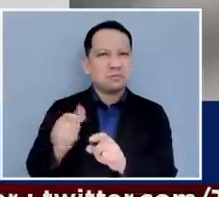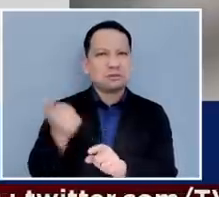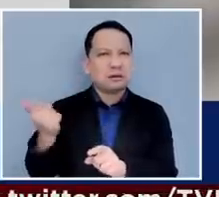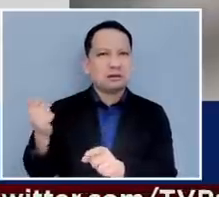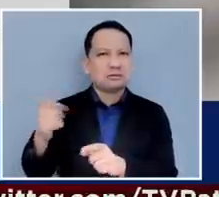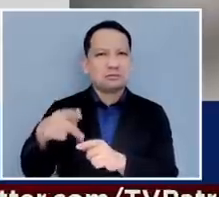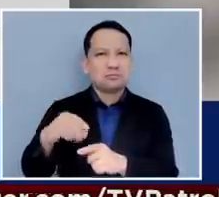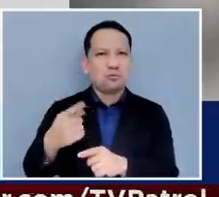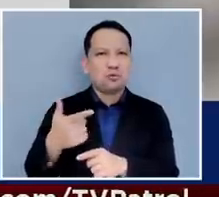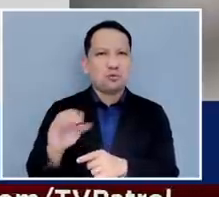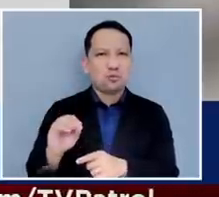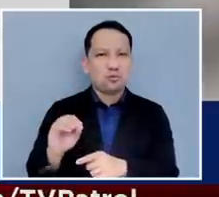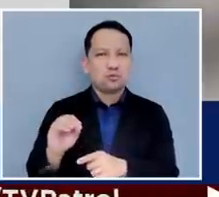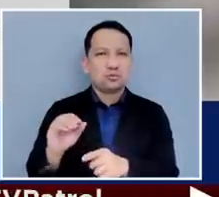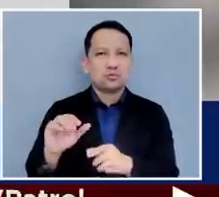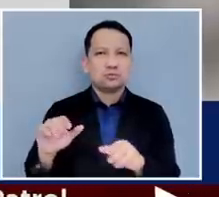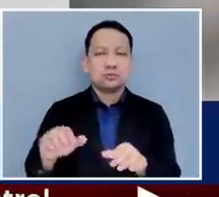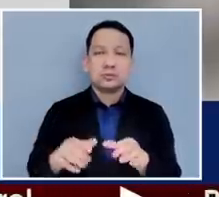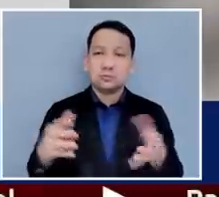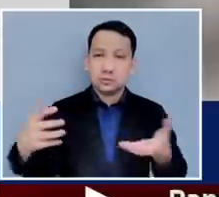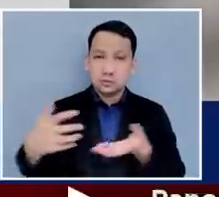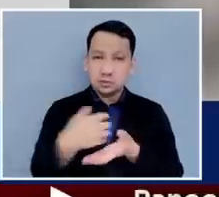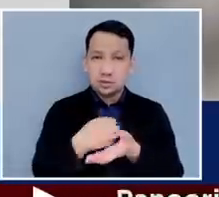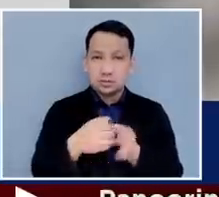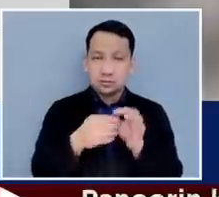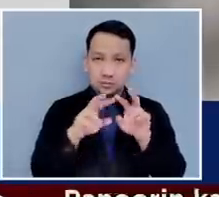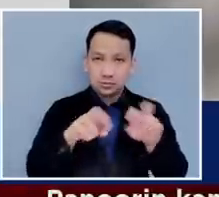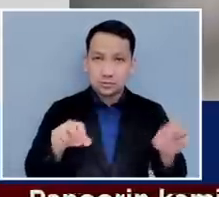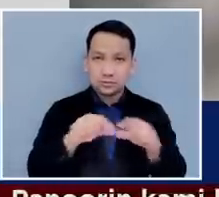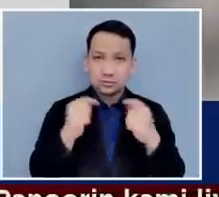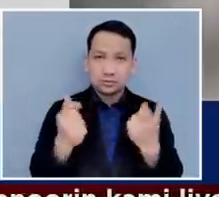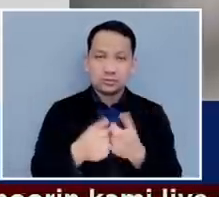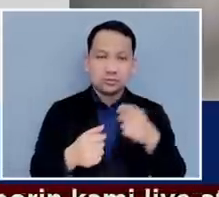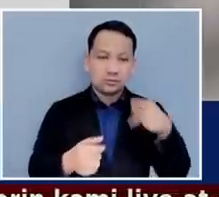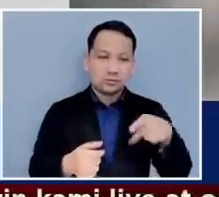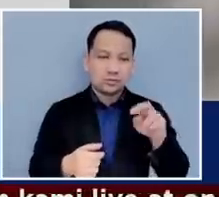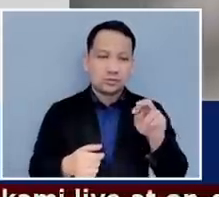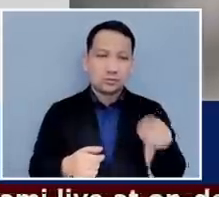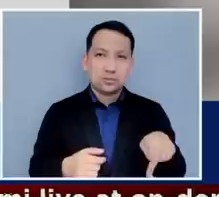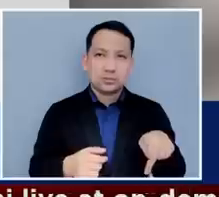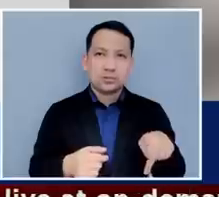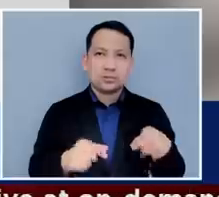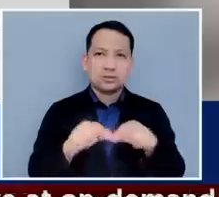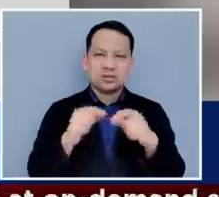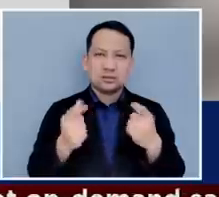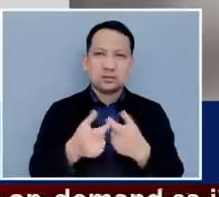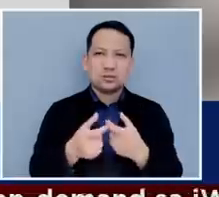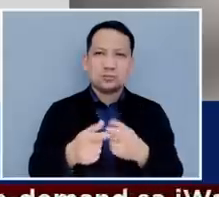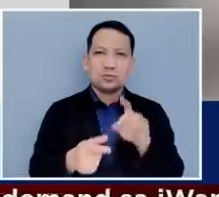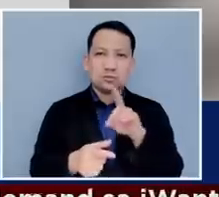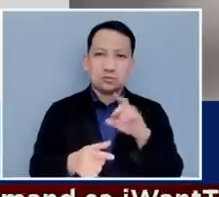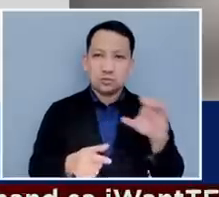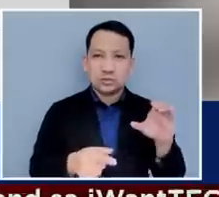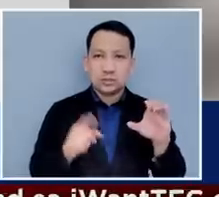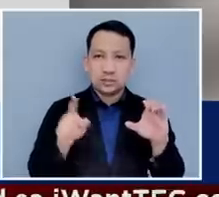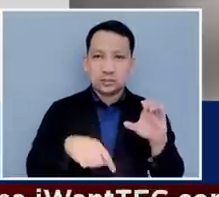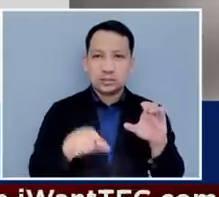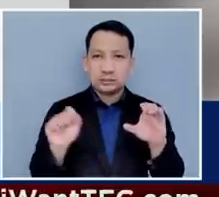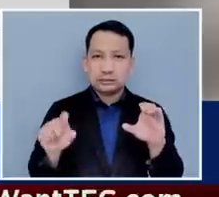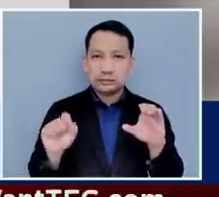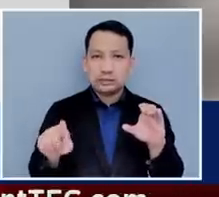na nakalap ng ABS-CBN Investigative and Research Group mula sa PNP Anti-Kidnapping Group, sa 111 na mga biktima